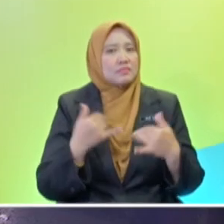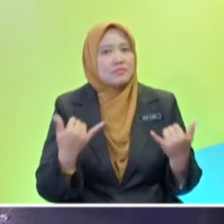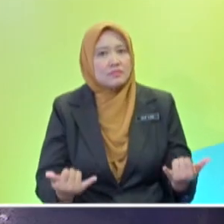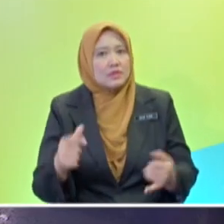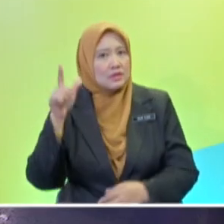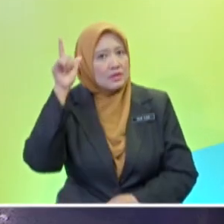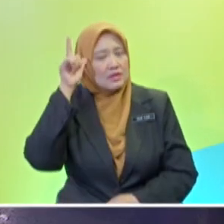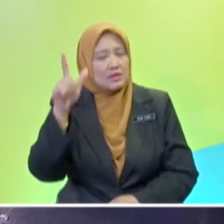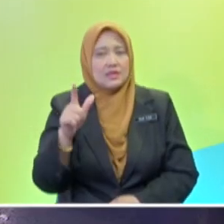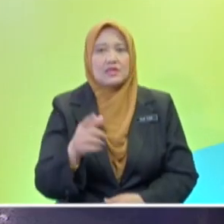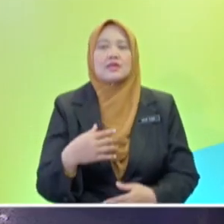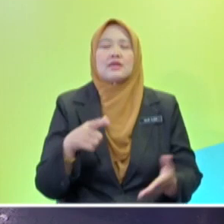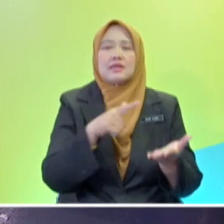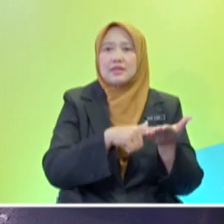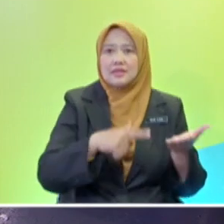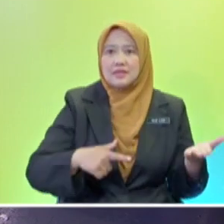menghasilkan